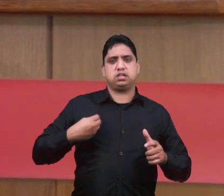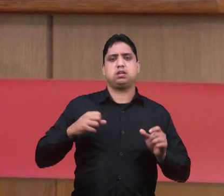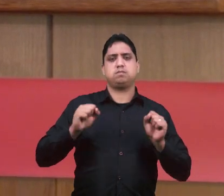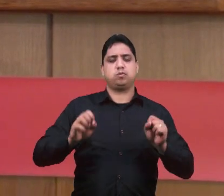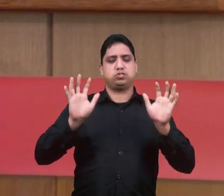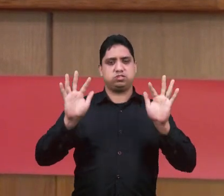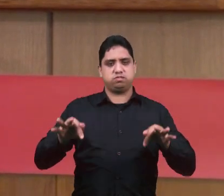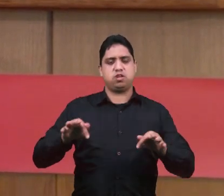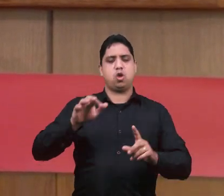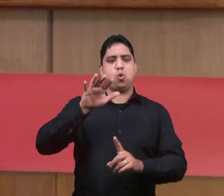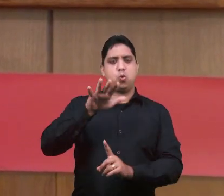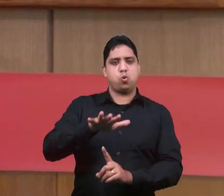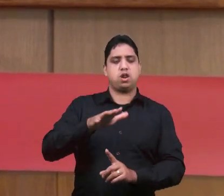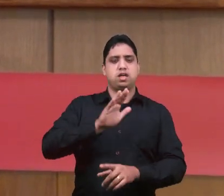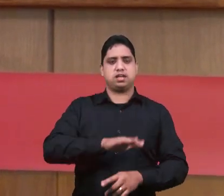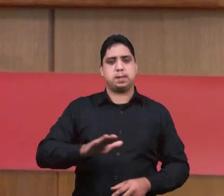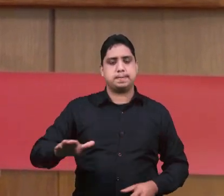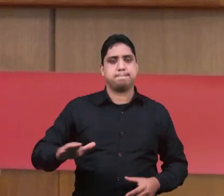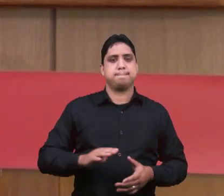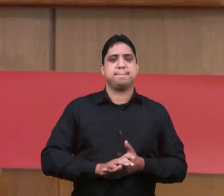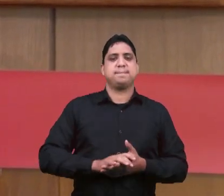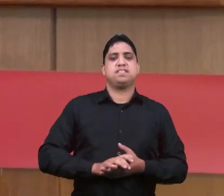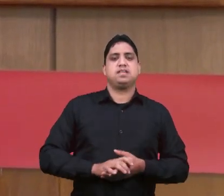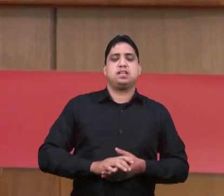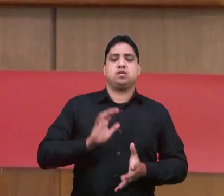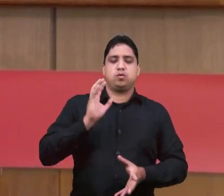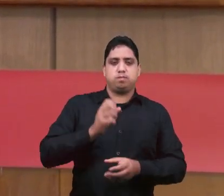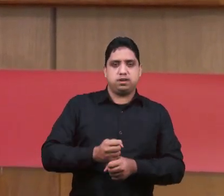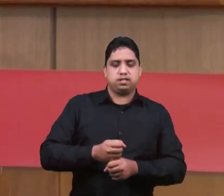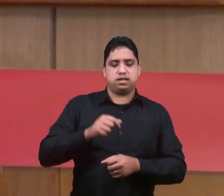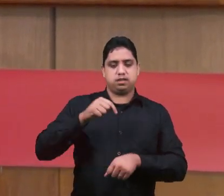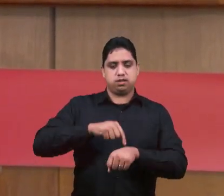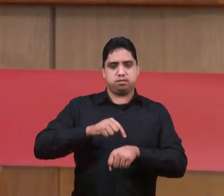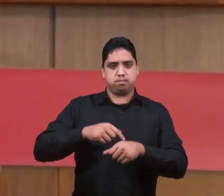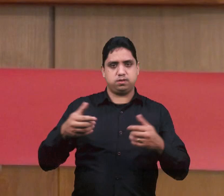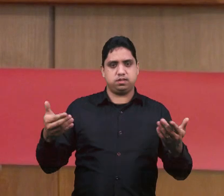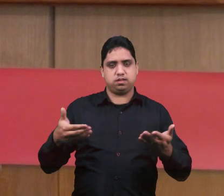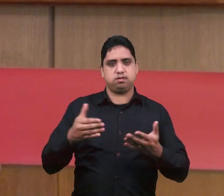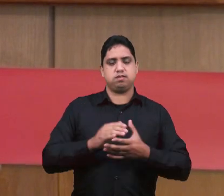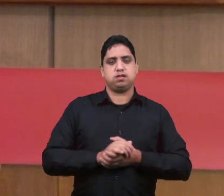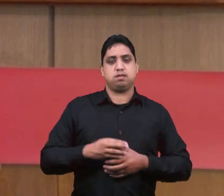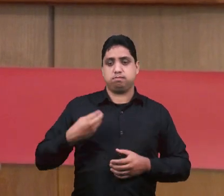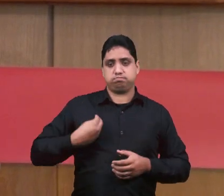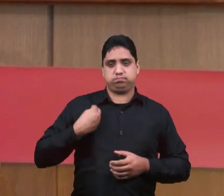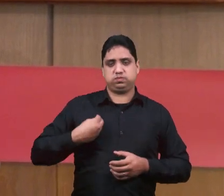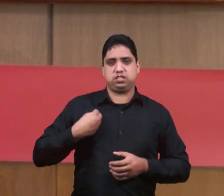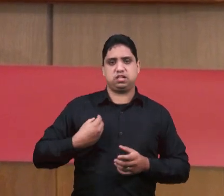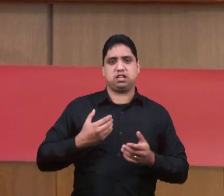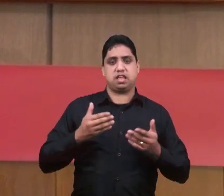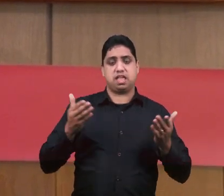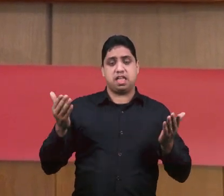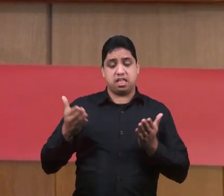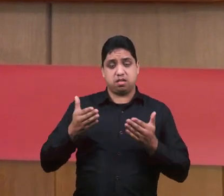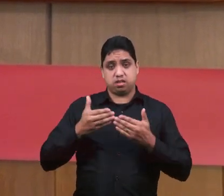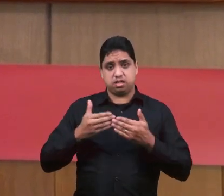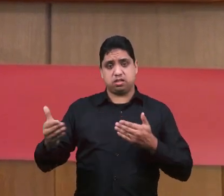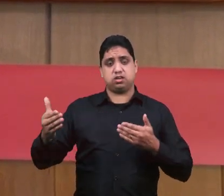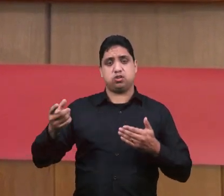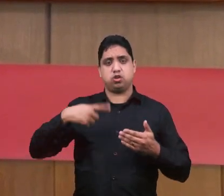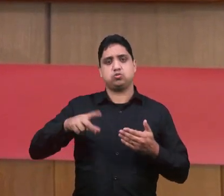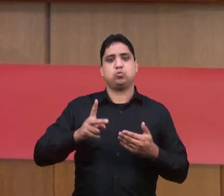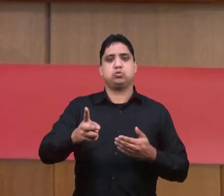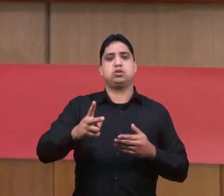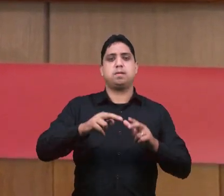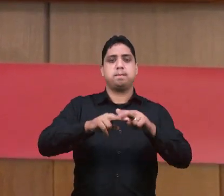le culte, vont prier pour les enfants, vont compléter ce moment localement. Et à partir de maintenant, nous